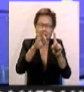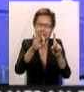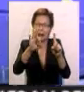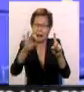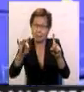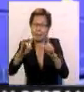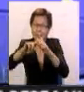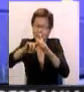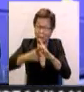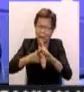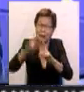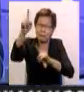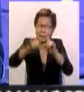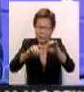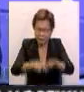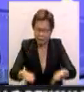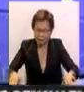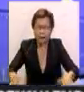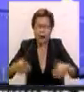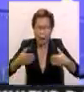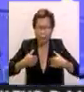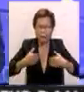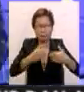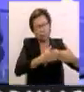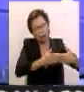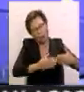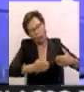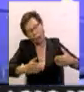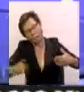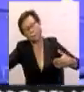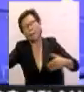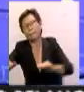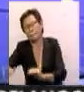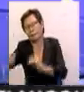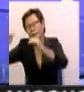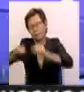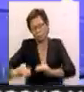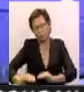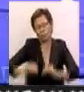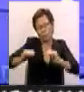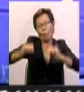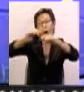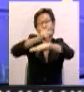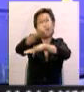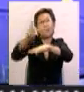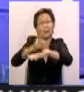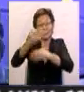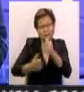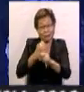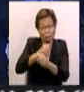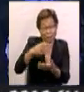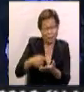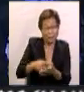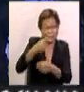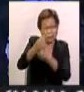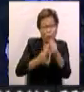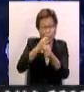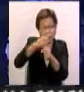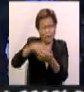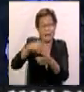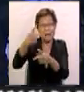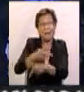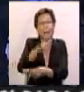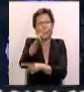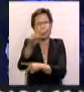1998, Bintang Kecil telah diadakan sehingga ke peringkat kebangsaan dan tahun ini merupakan kali ke 21